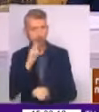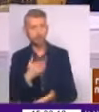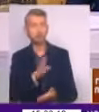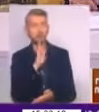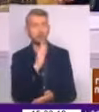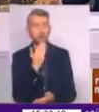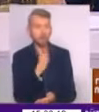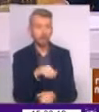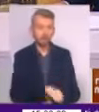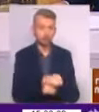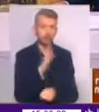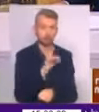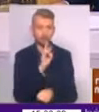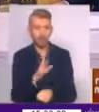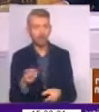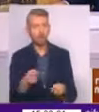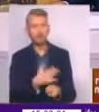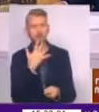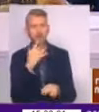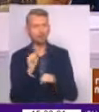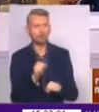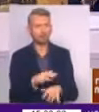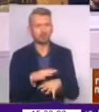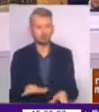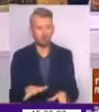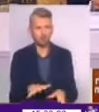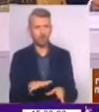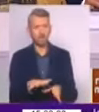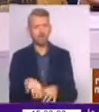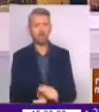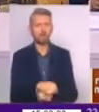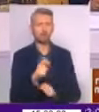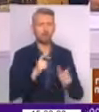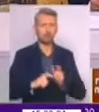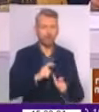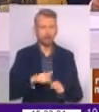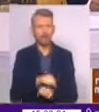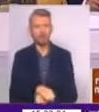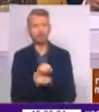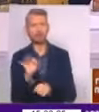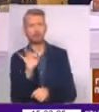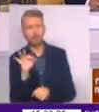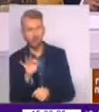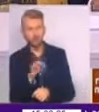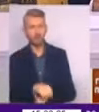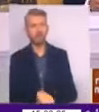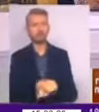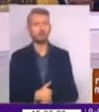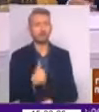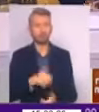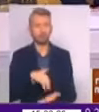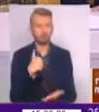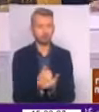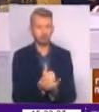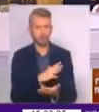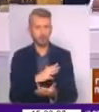буде революція чи ні, без націоналістів не обходилося. І революція студентська, і революція помаранчева, і революція гідності. Ключовим